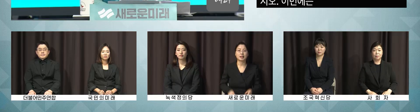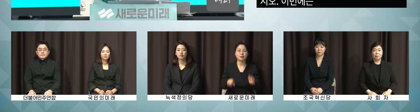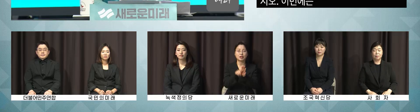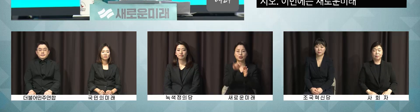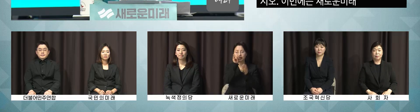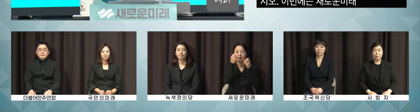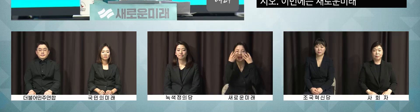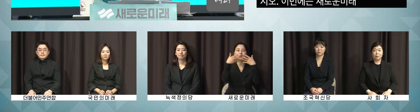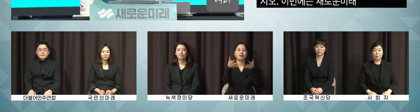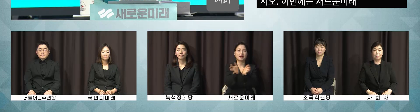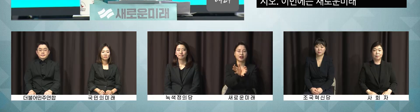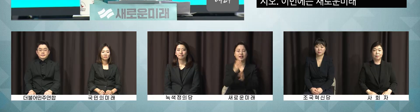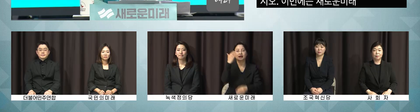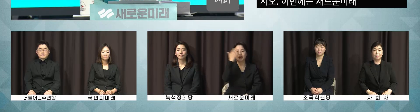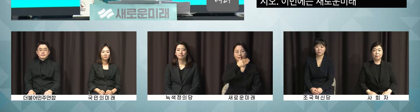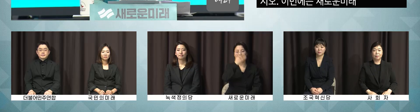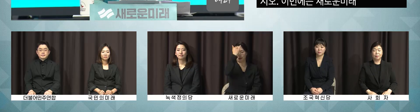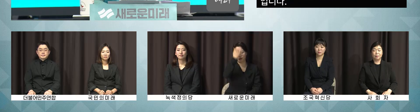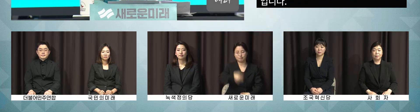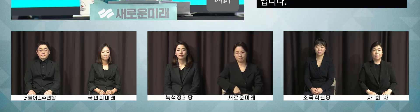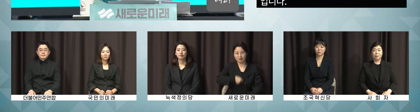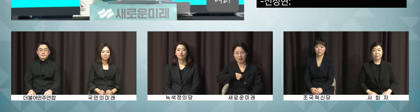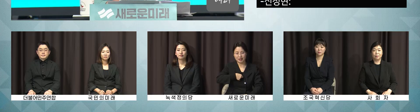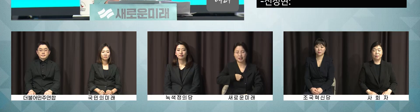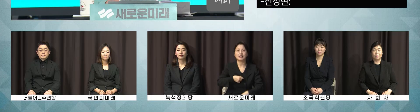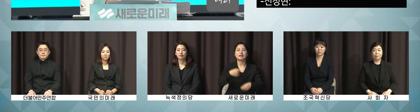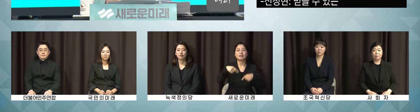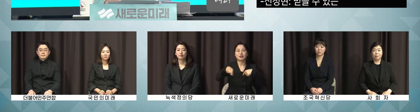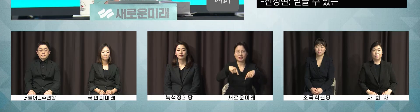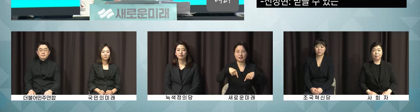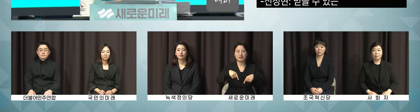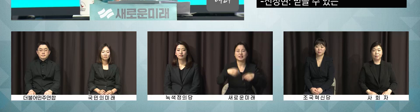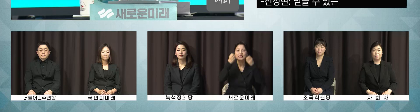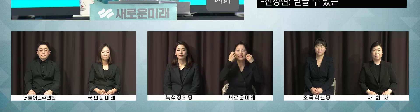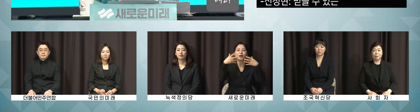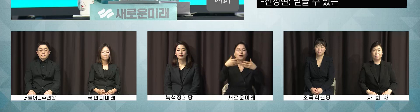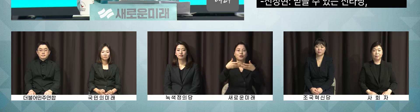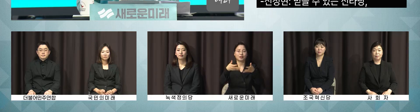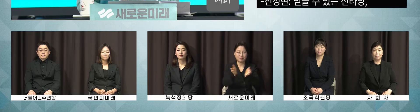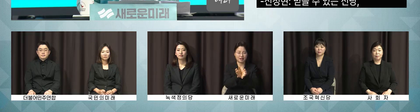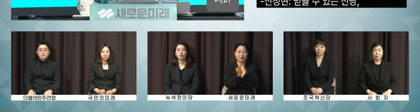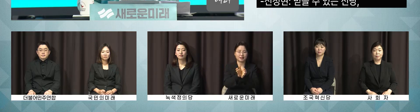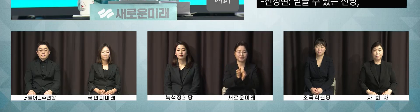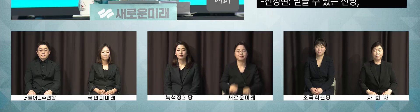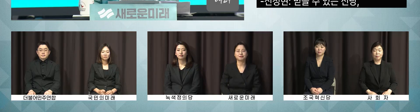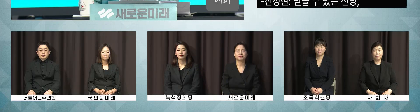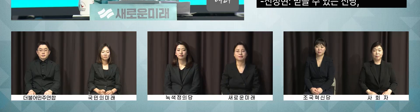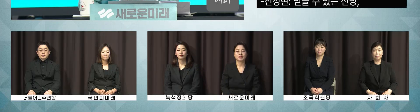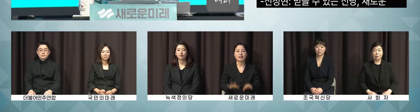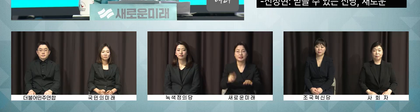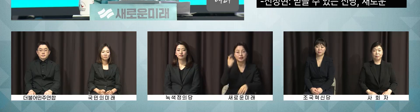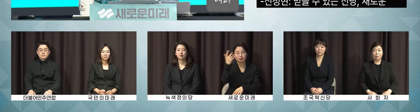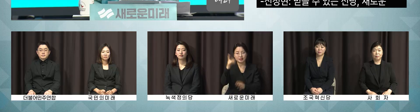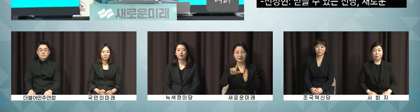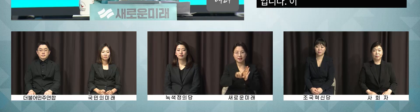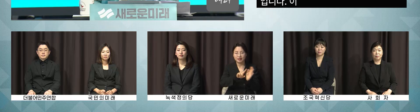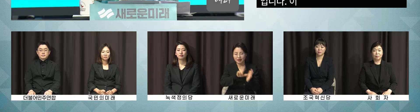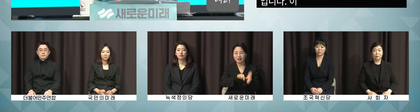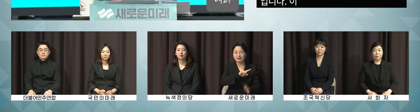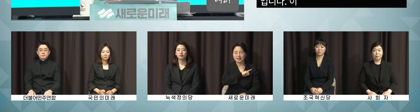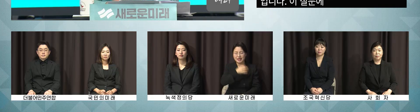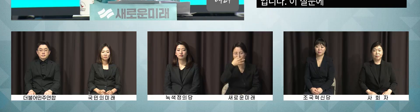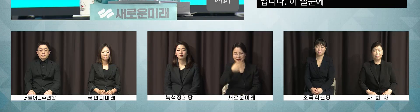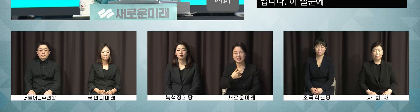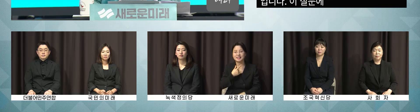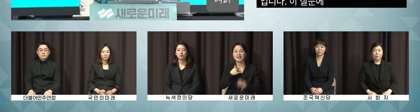있는 신당, 깨끗하고 도덕적인 정치 세력, 새로운 미래입니다. 오늘 이 자리에 가장 또 이 질문에 고통스러워하실 분이 아마 국민의 미래의